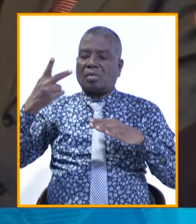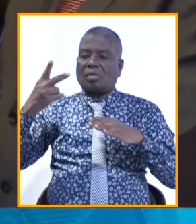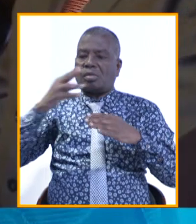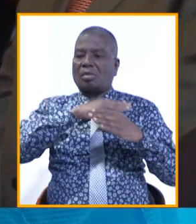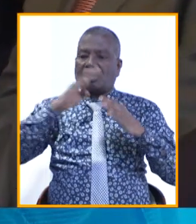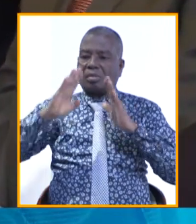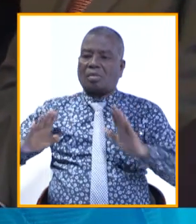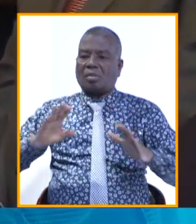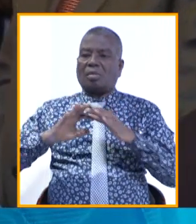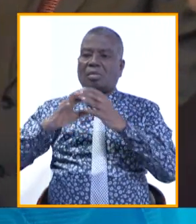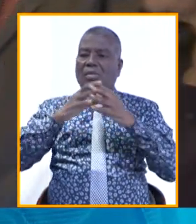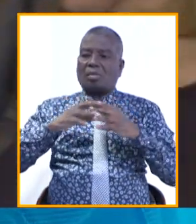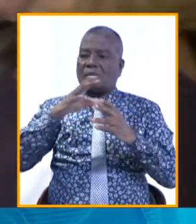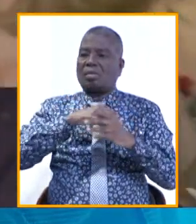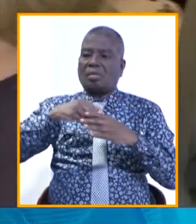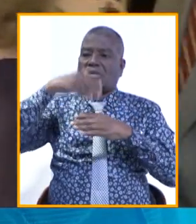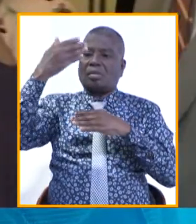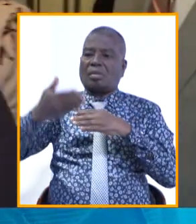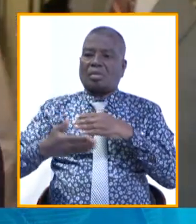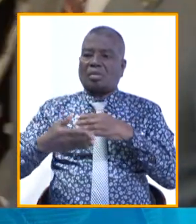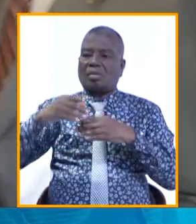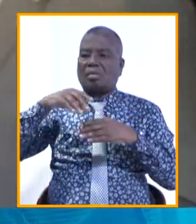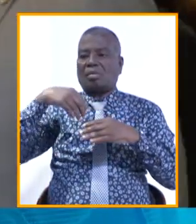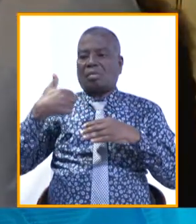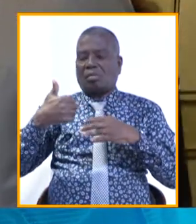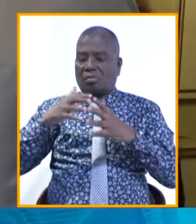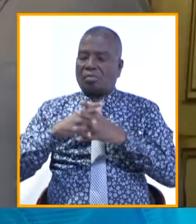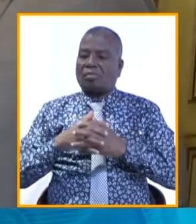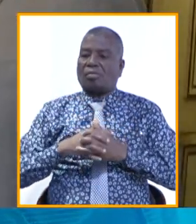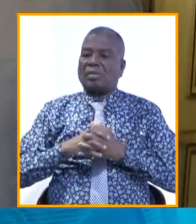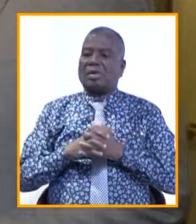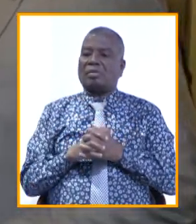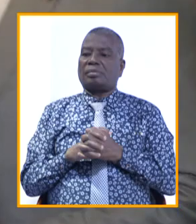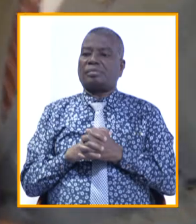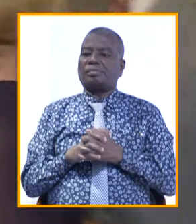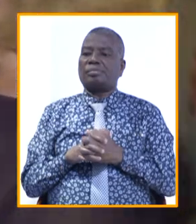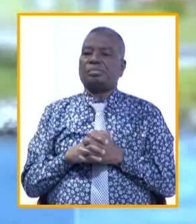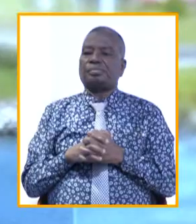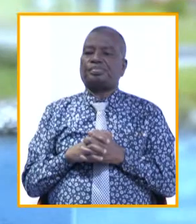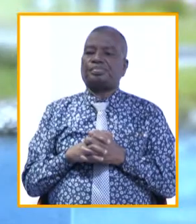afro-américain de New York après David Dinkins, élu en 1989.